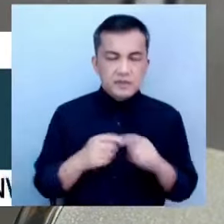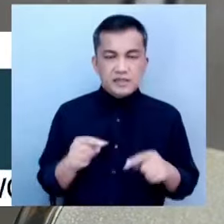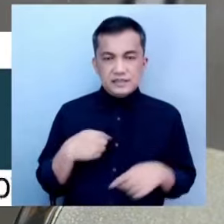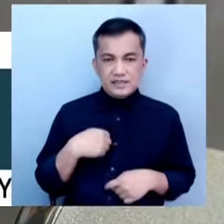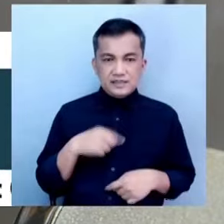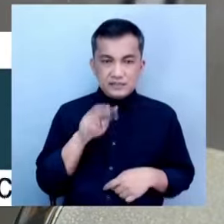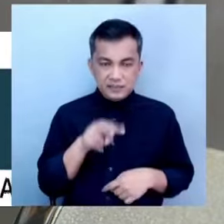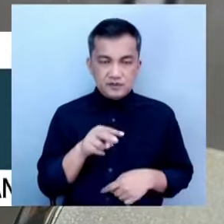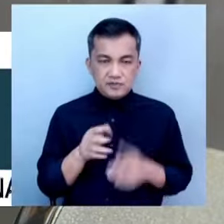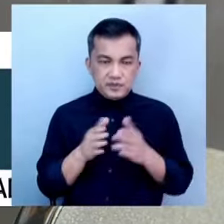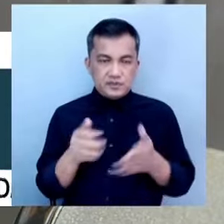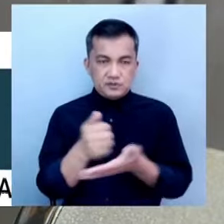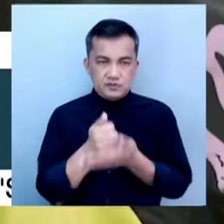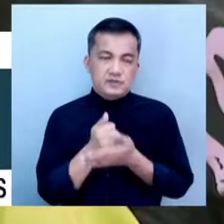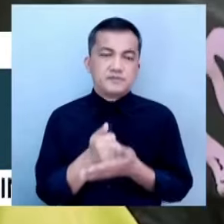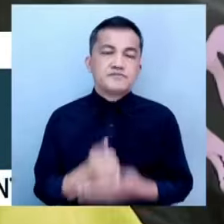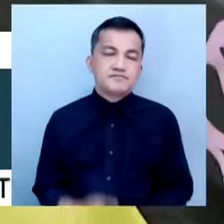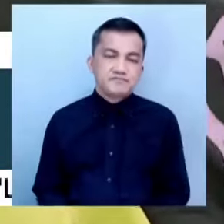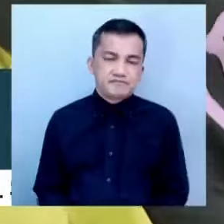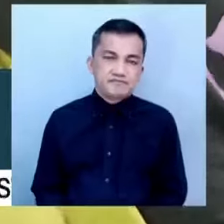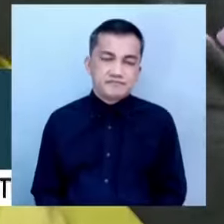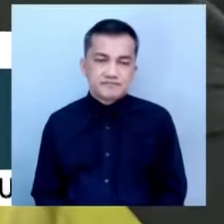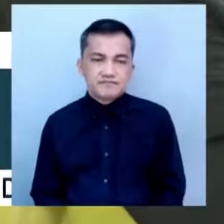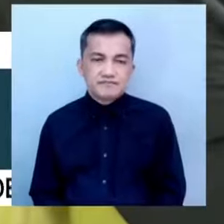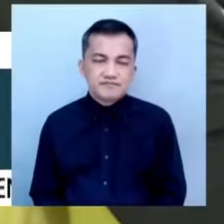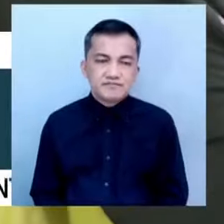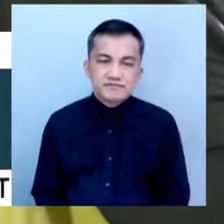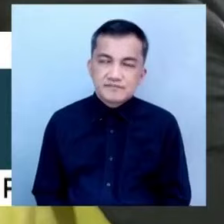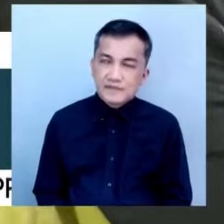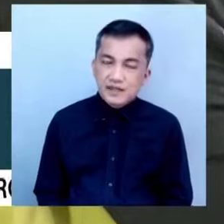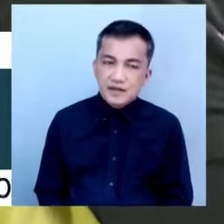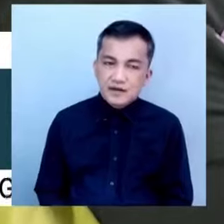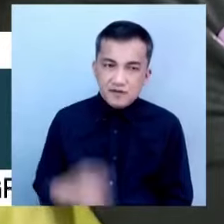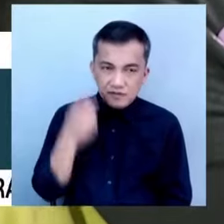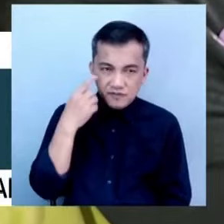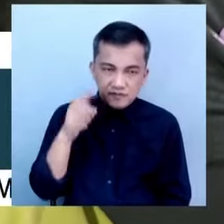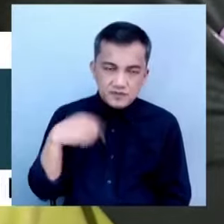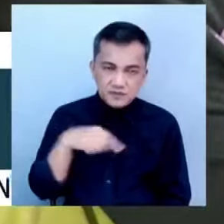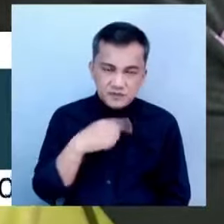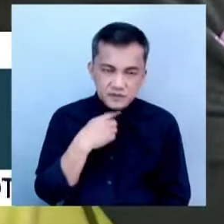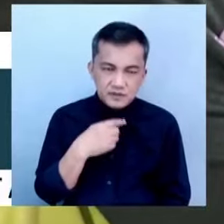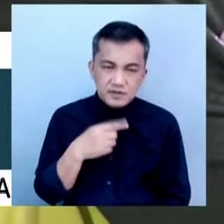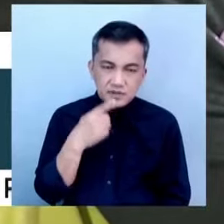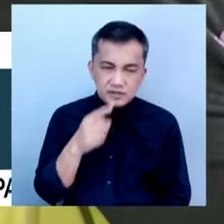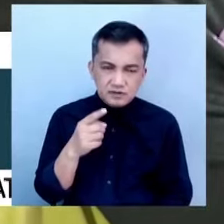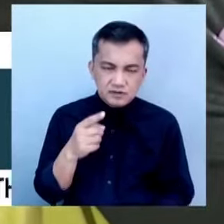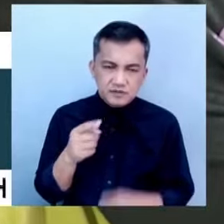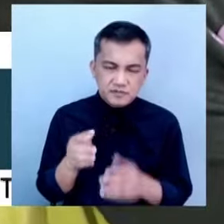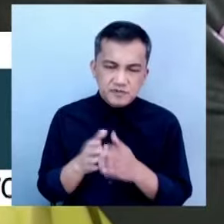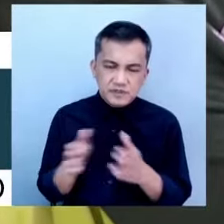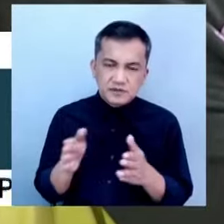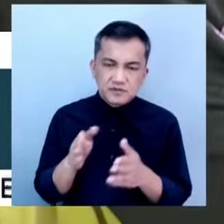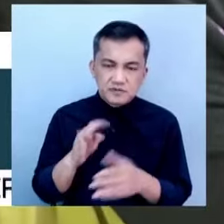yung tulong na nabigay nila sa akin. Kami nang para sa pang-discharge niya kasi malaki yung bills na